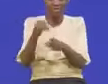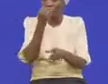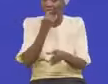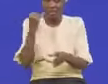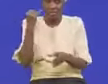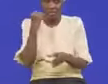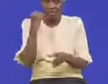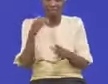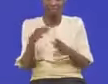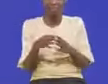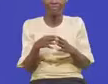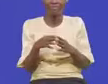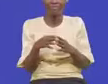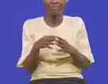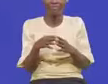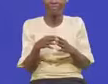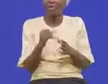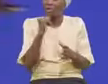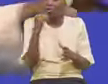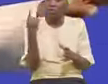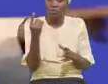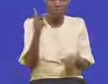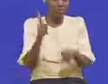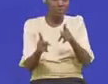Menye Israel vyo dede ko o.